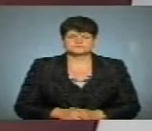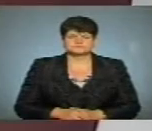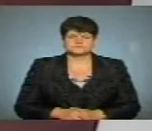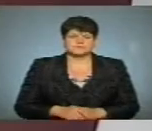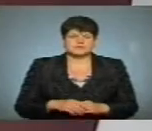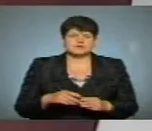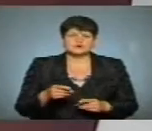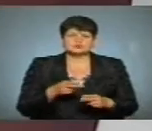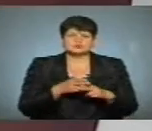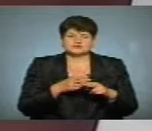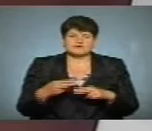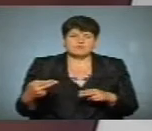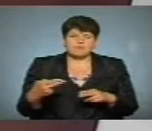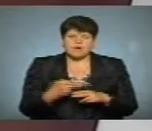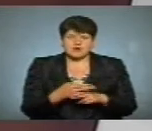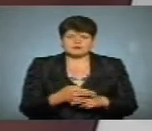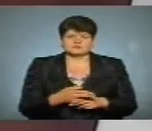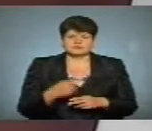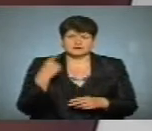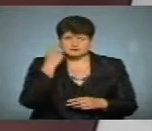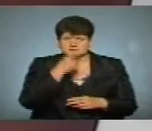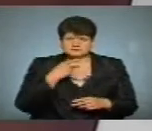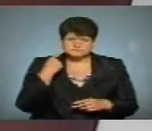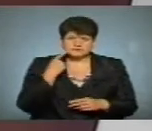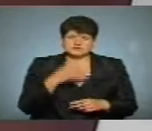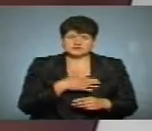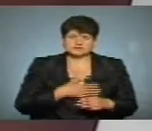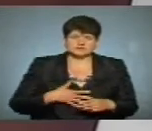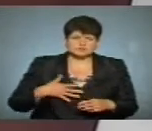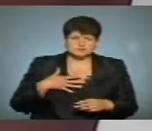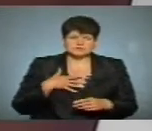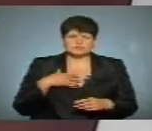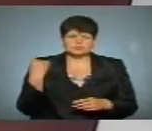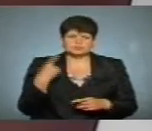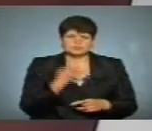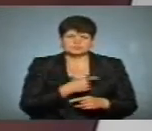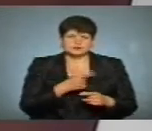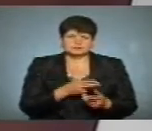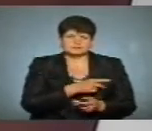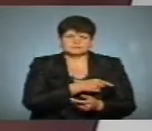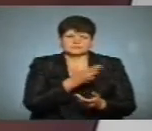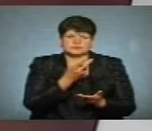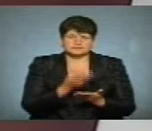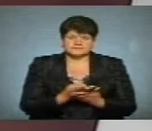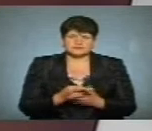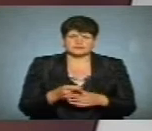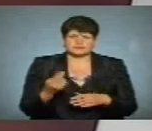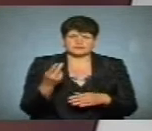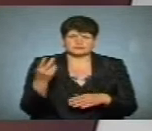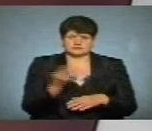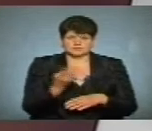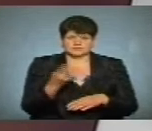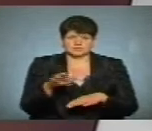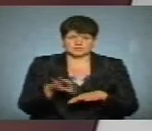ножовим пораненням грудної клітки, ранами обличчя та тіла до обласної університетської лікарні госпіталізували подружжя з Тернополя. Про